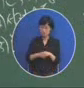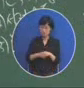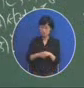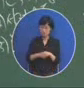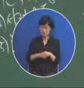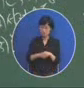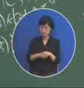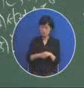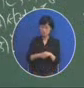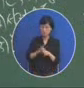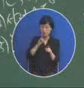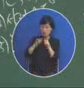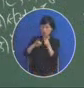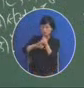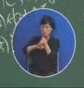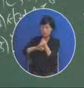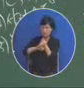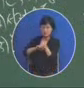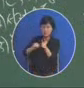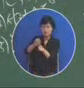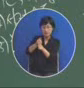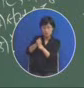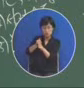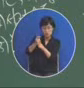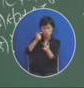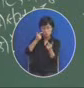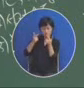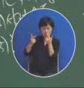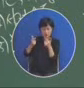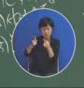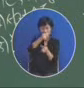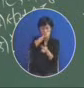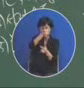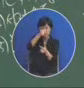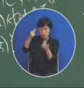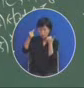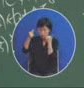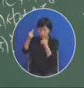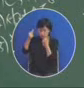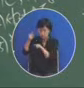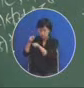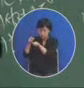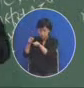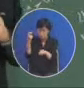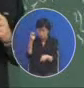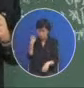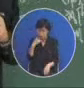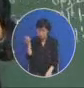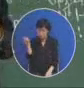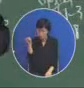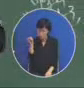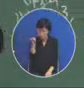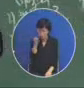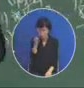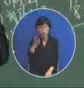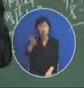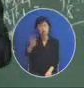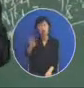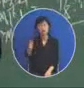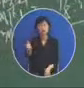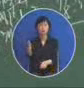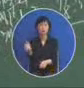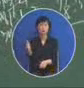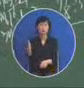중직자 많이 없어요. 언약 잡은 사람들은 많아요. This really isn't a compliment because when I see it, I really do believe